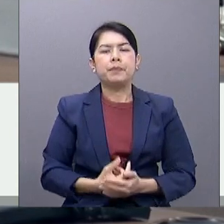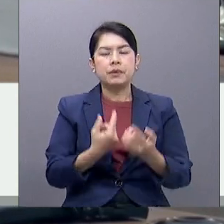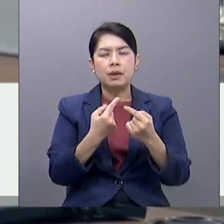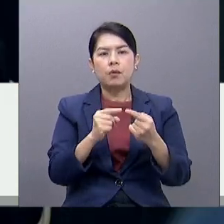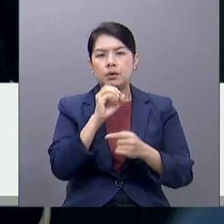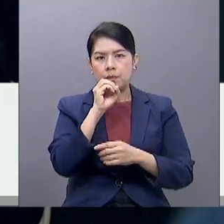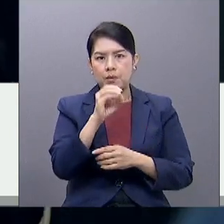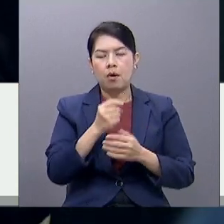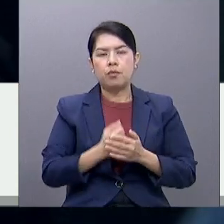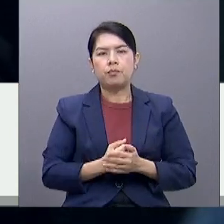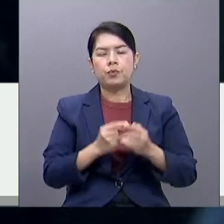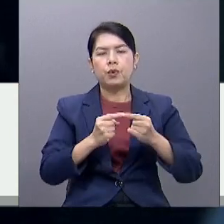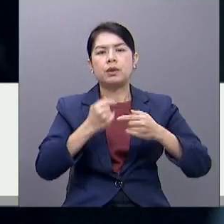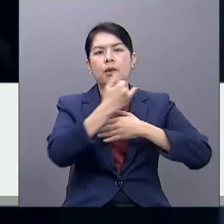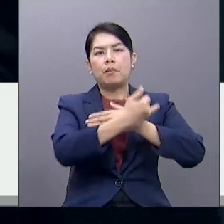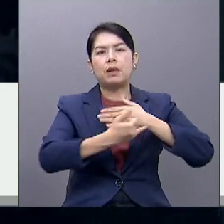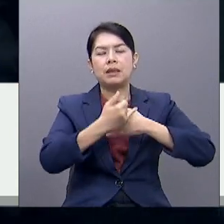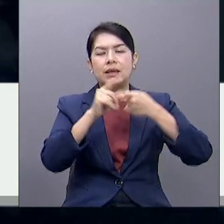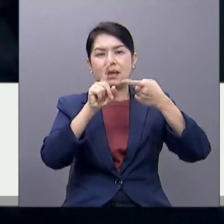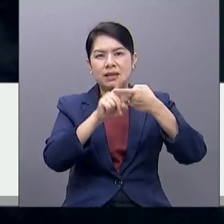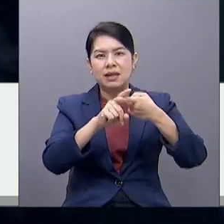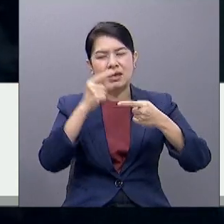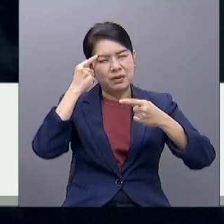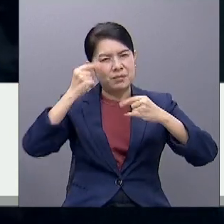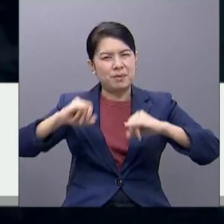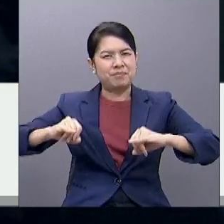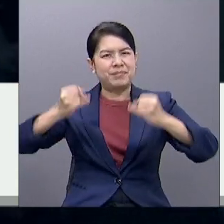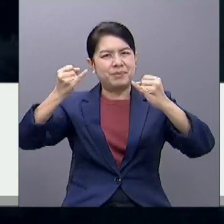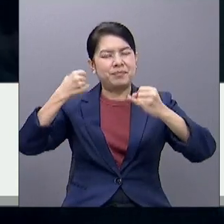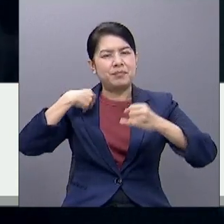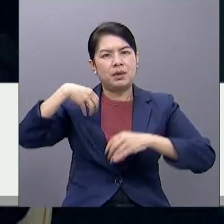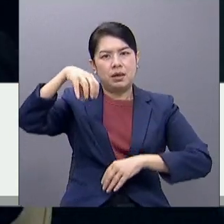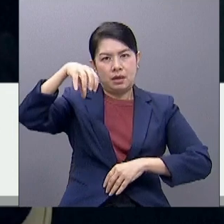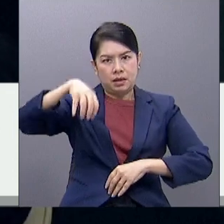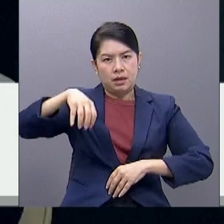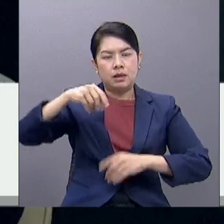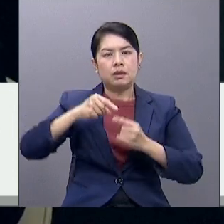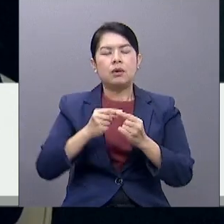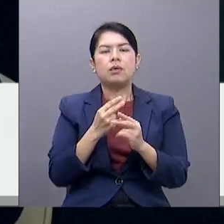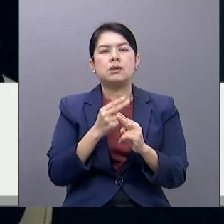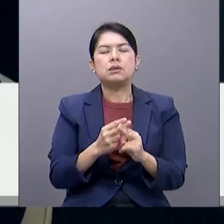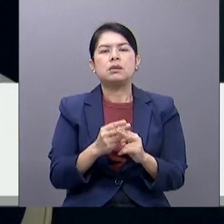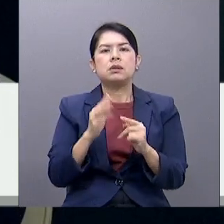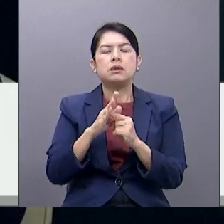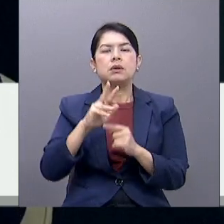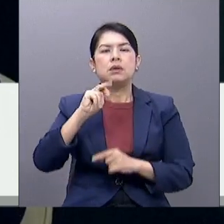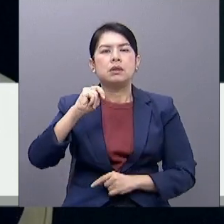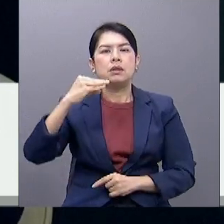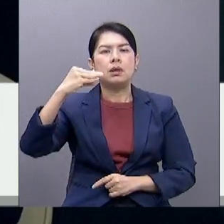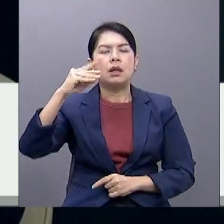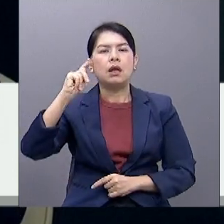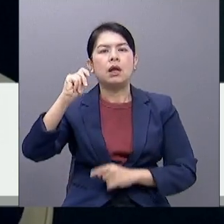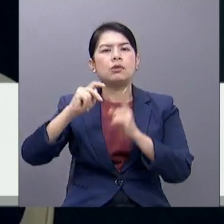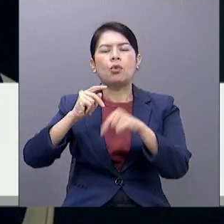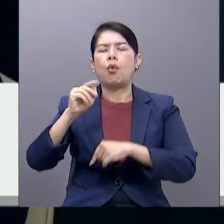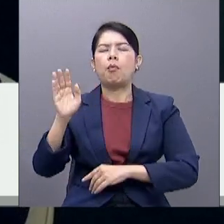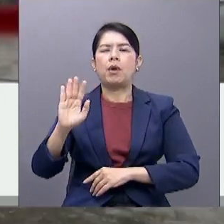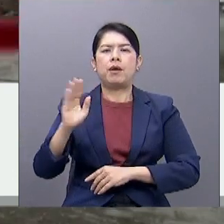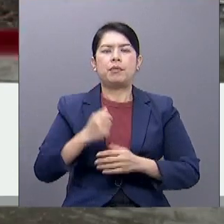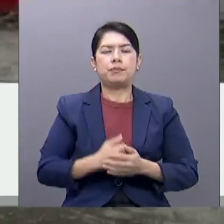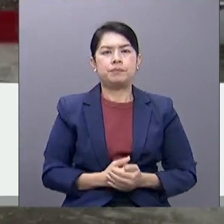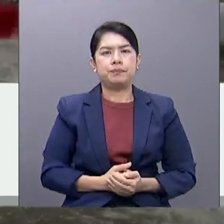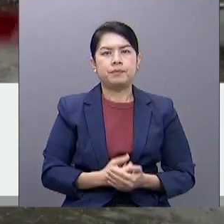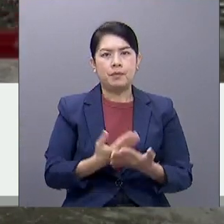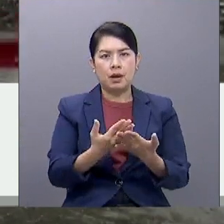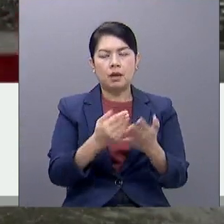ยันว่ารัสเซียไม่คิดที่จะต่อกรกับองค์การสนธิสัญญาแอตแลนติกเหนือหรือเนโตเนื่องจากศักยภาพแตกต่างกันและ